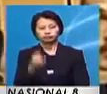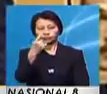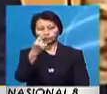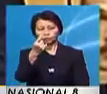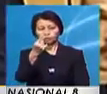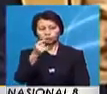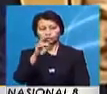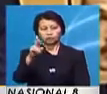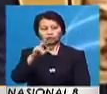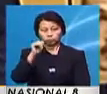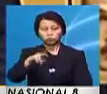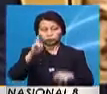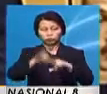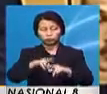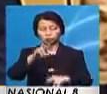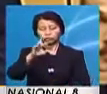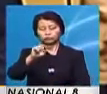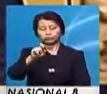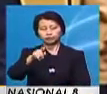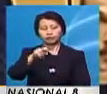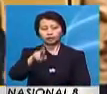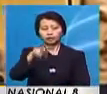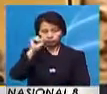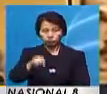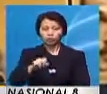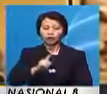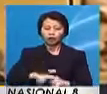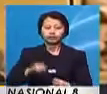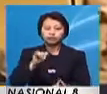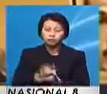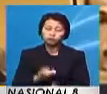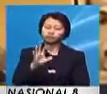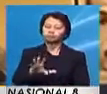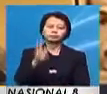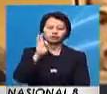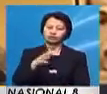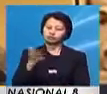11,000 pun boleh menduduki peperiksaan SPM. Tapi itu pilihan mereka.